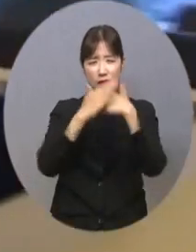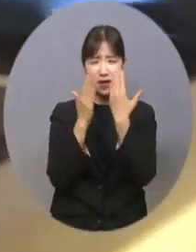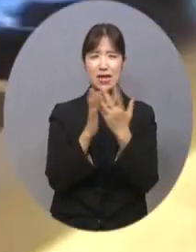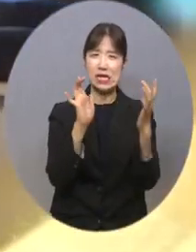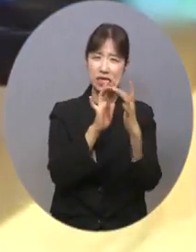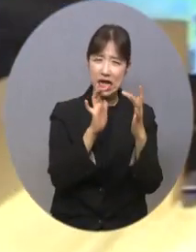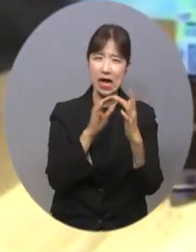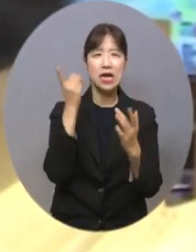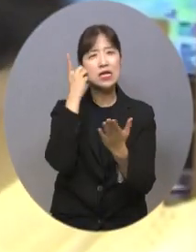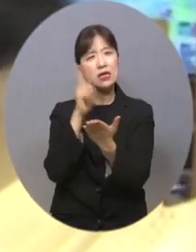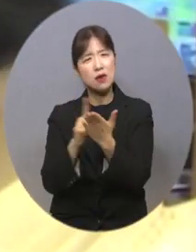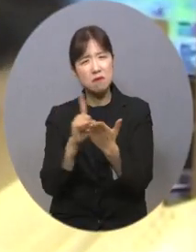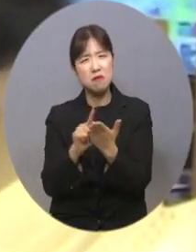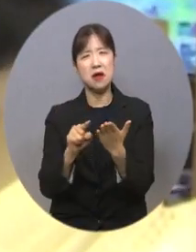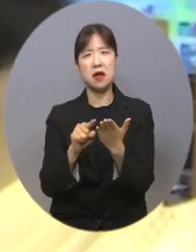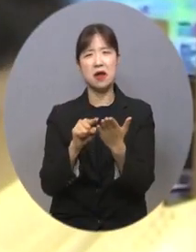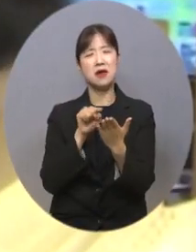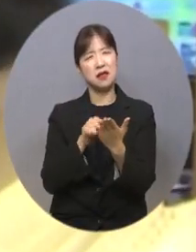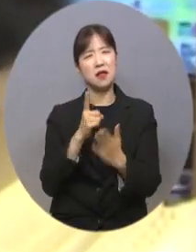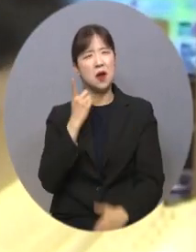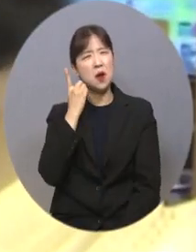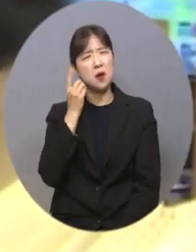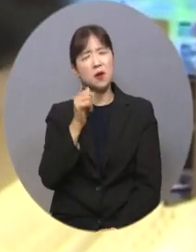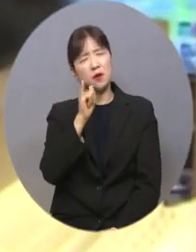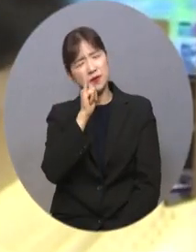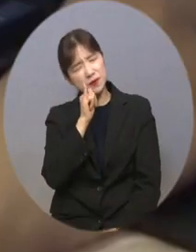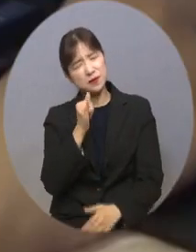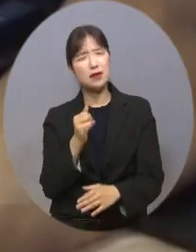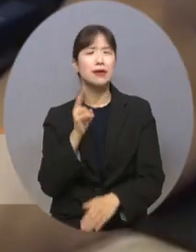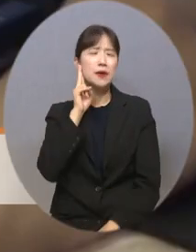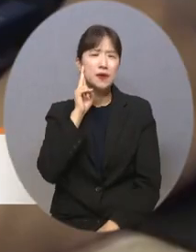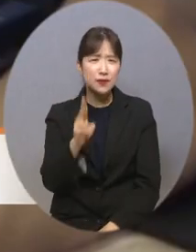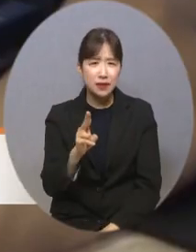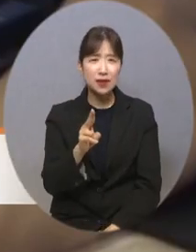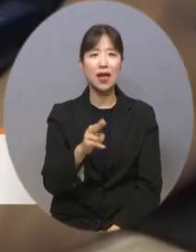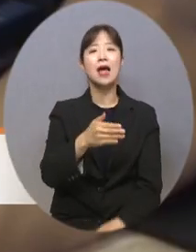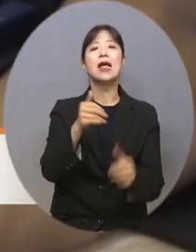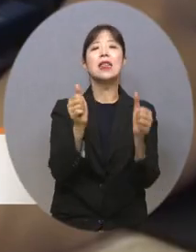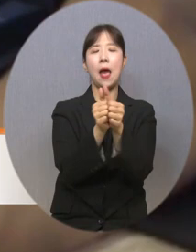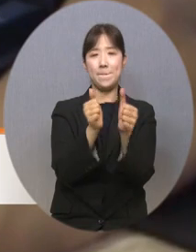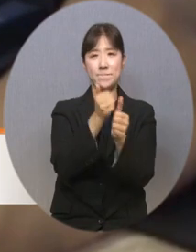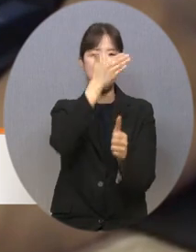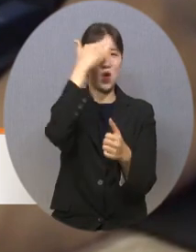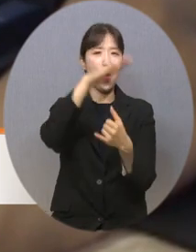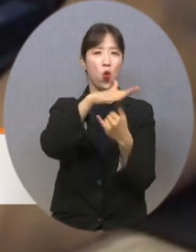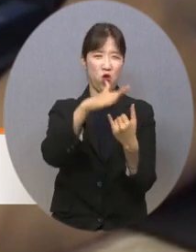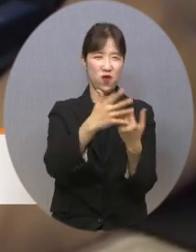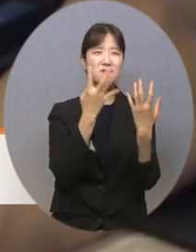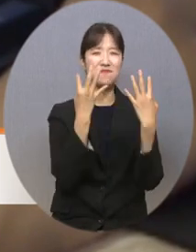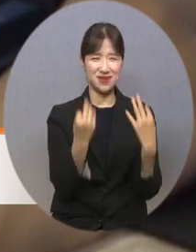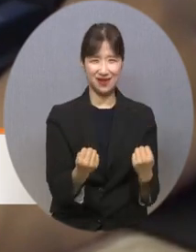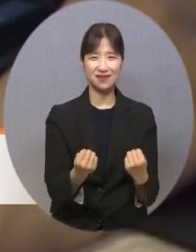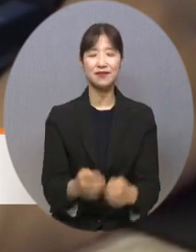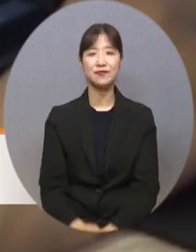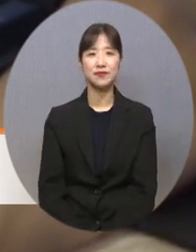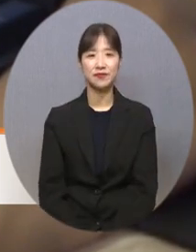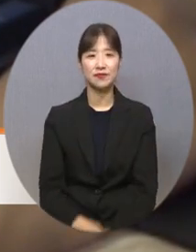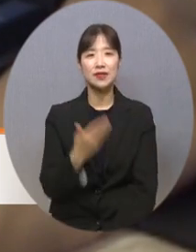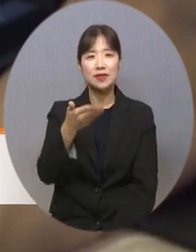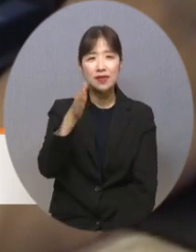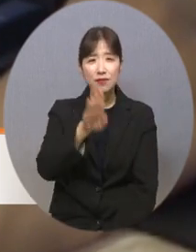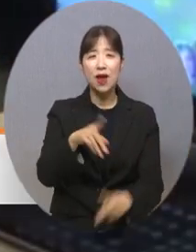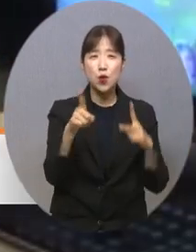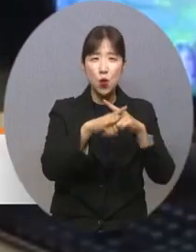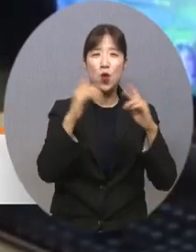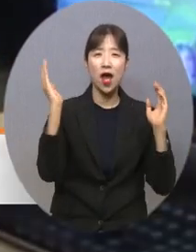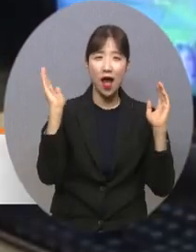인터넷 스마트폰 과의존 위험군이 늘어난 가운데 남자 청소년의 증가가 두드러졌습니다. 다만